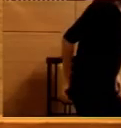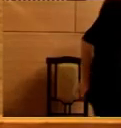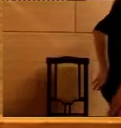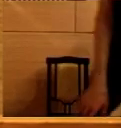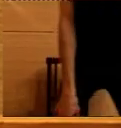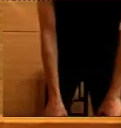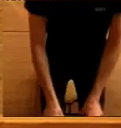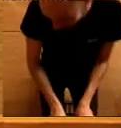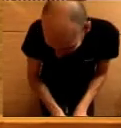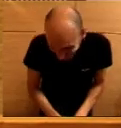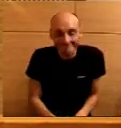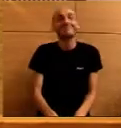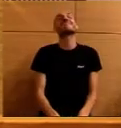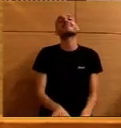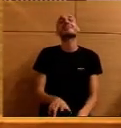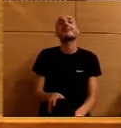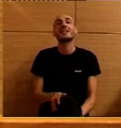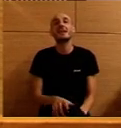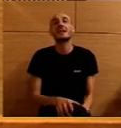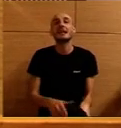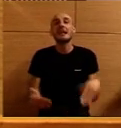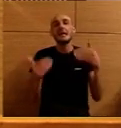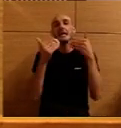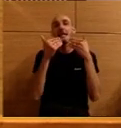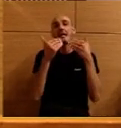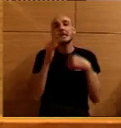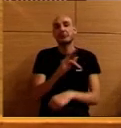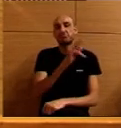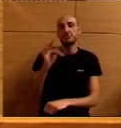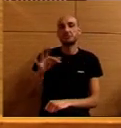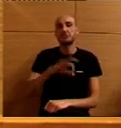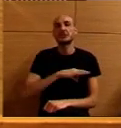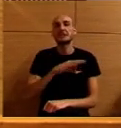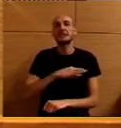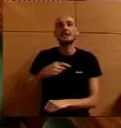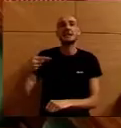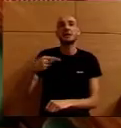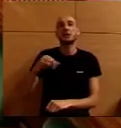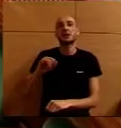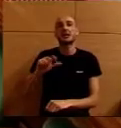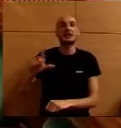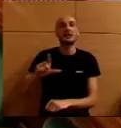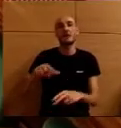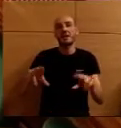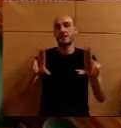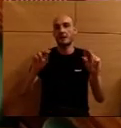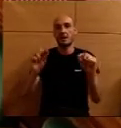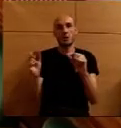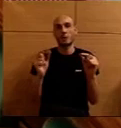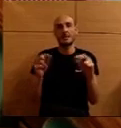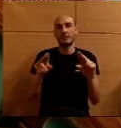Gràcies, senyor Mascarell. Senyor Gil, pot acabar vostè el